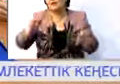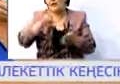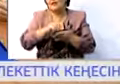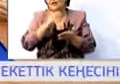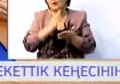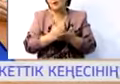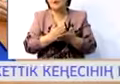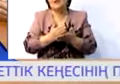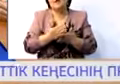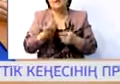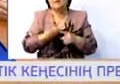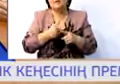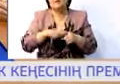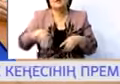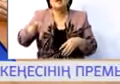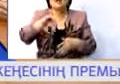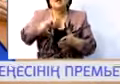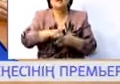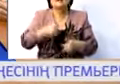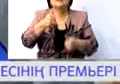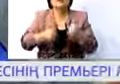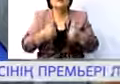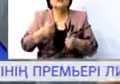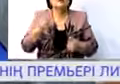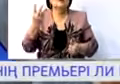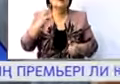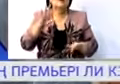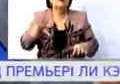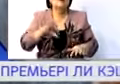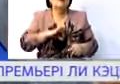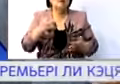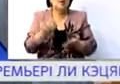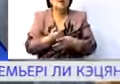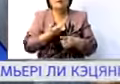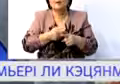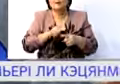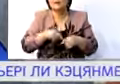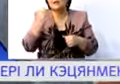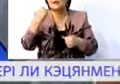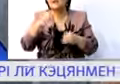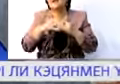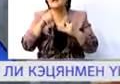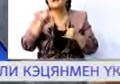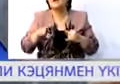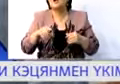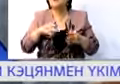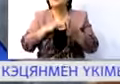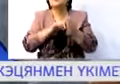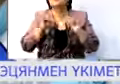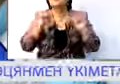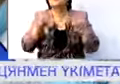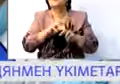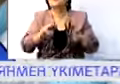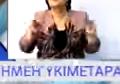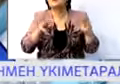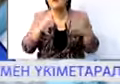көрінді. 54 елдің сайыпқырандары қатысқан байрақты бәсекеде қола жүлдеге қол жеткізді. Осындай жетістіктер үшін жерлесімізге туризм және спорт